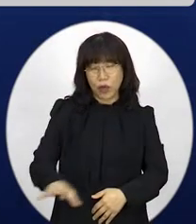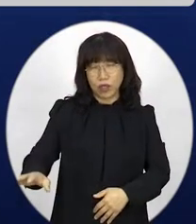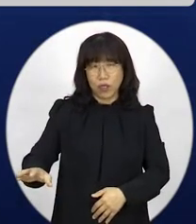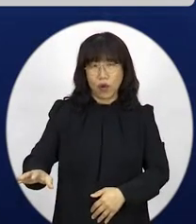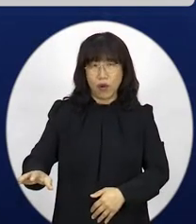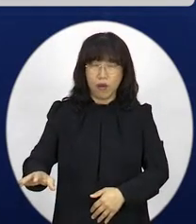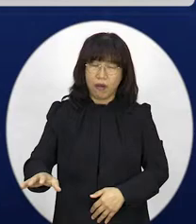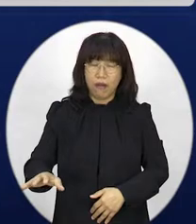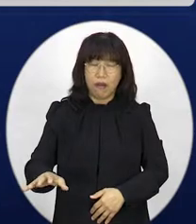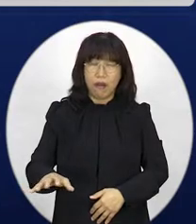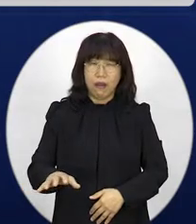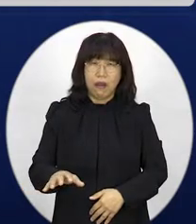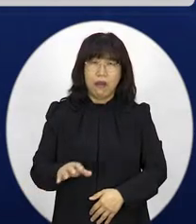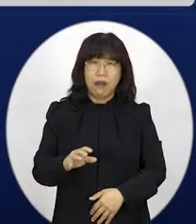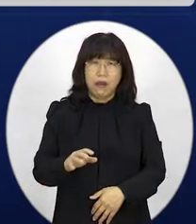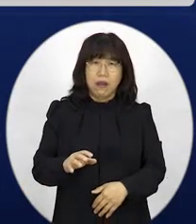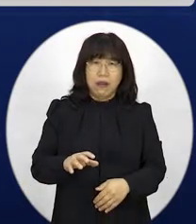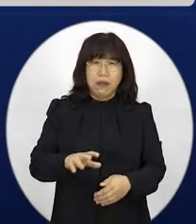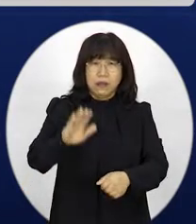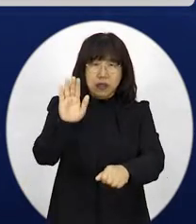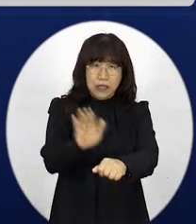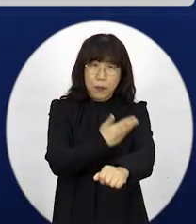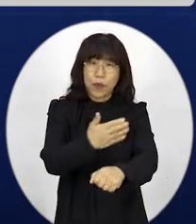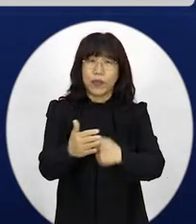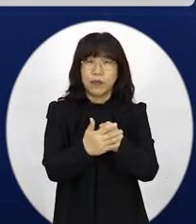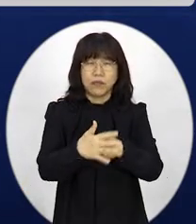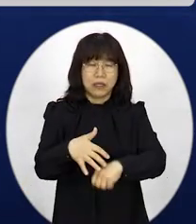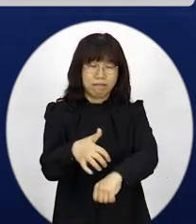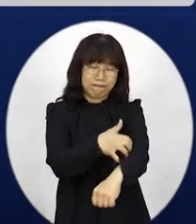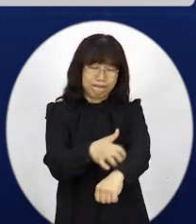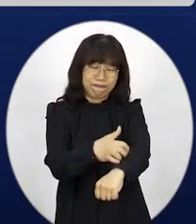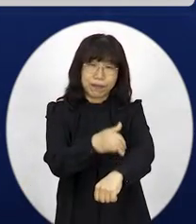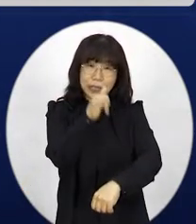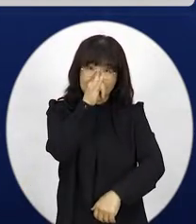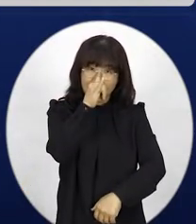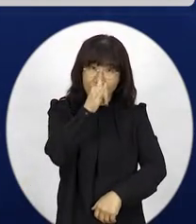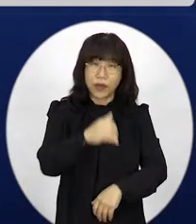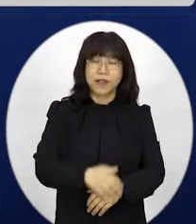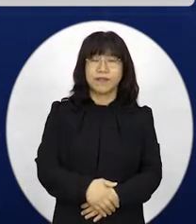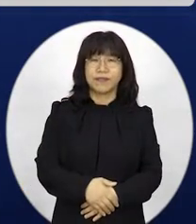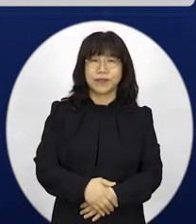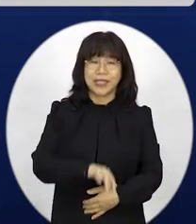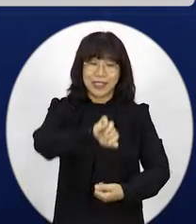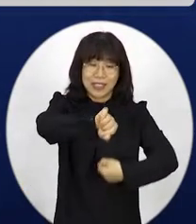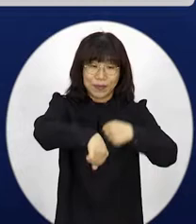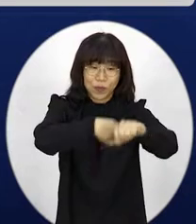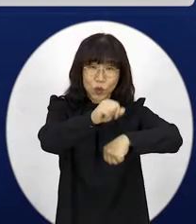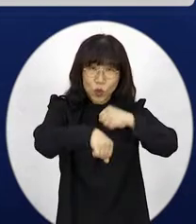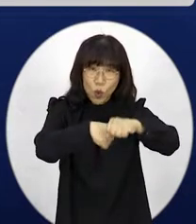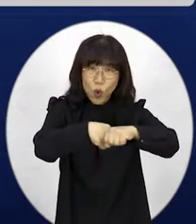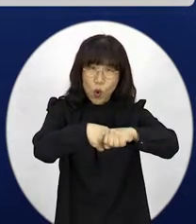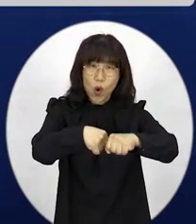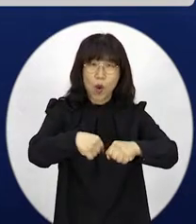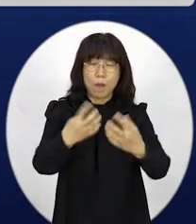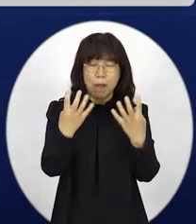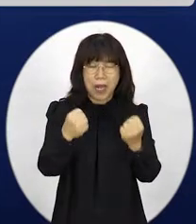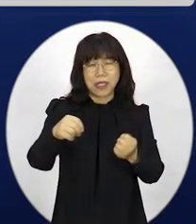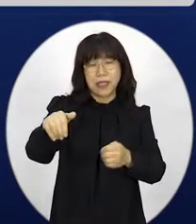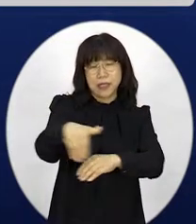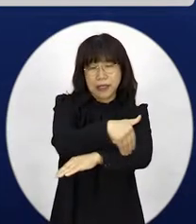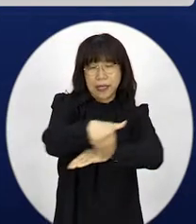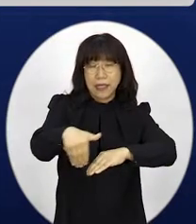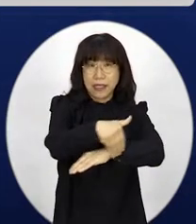제대로 처리되지 않는 경우가 있어 눈살을 찌푸리게 되는데요. 이에 강서구가 반려동물 동반 이용률이